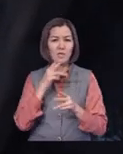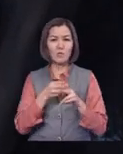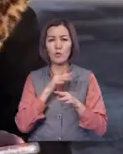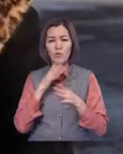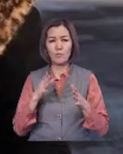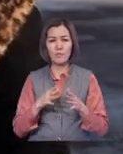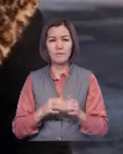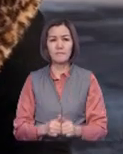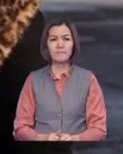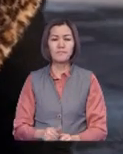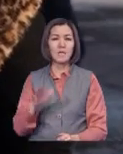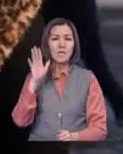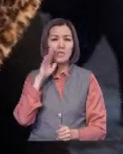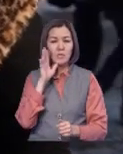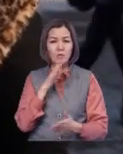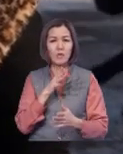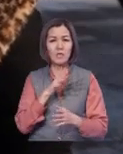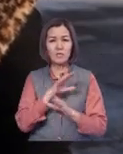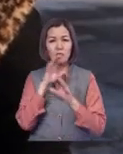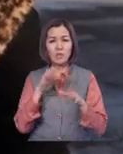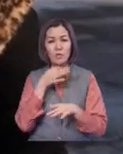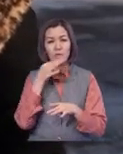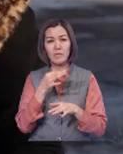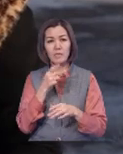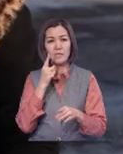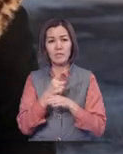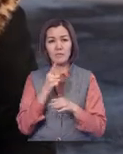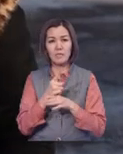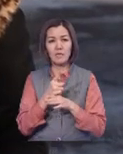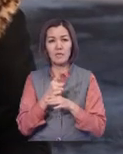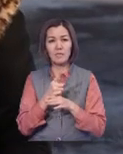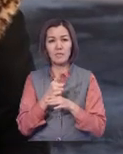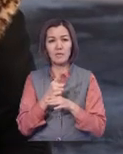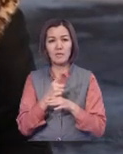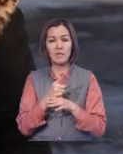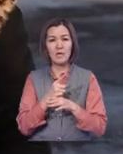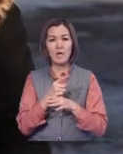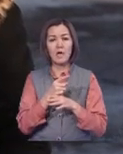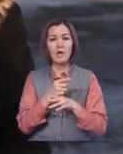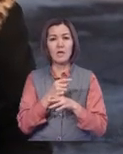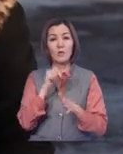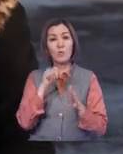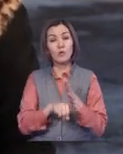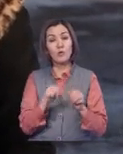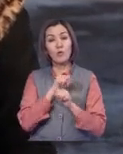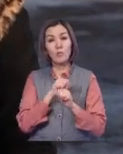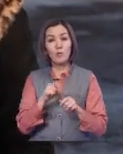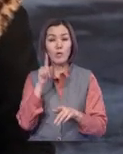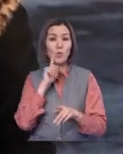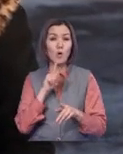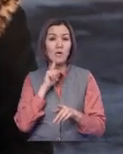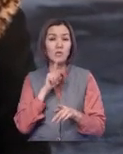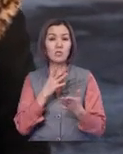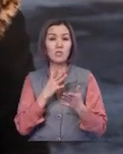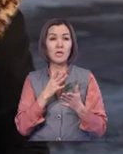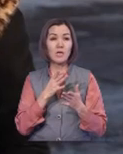жылға. Жануарларға жауапкершілікпен қарау туралы заңда тыйым салынғандай, жануарларды атуға болмайды. Сондықтан оларды уақытша изоляторде